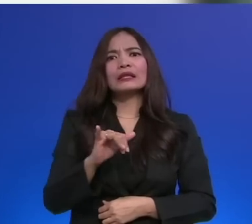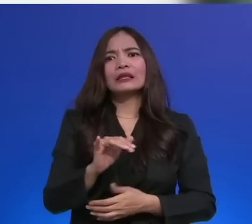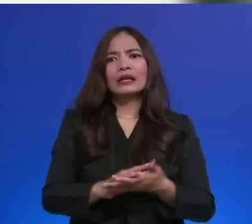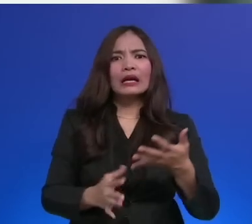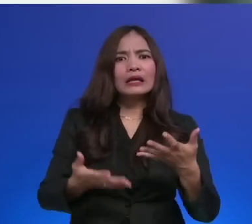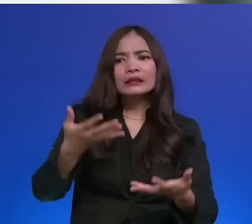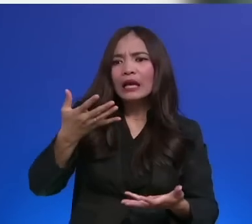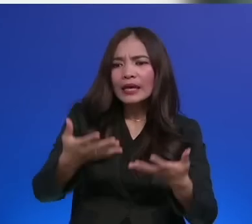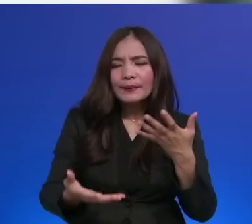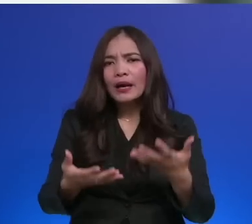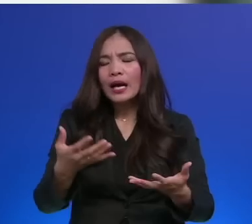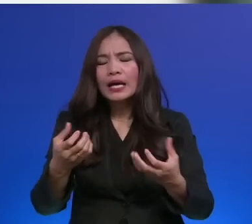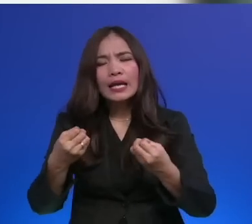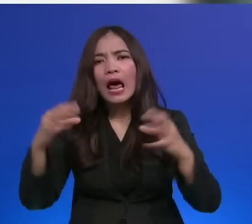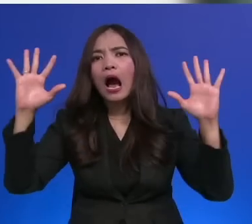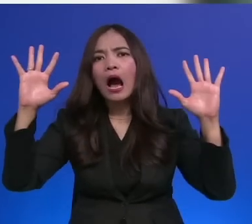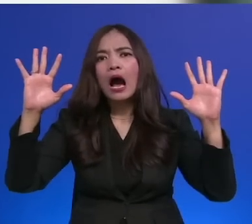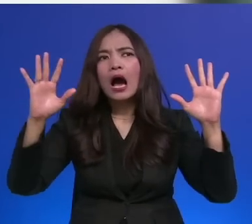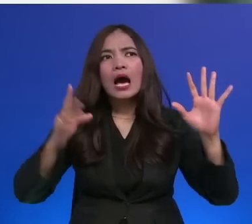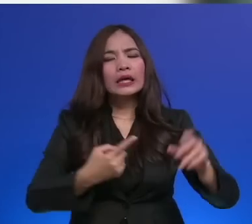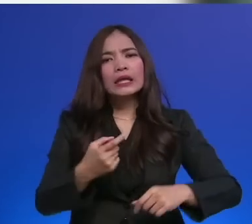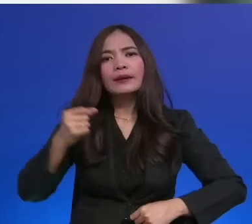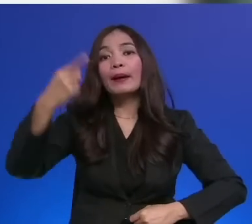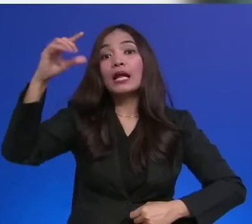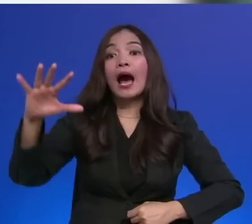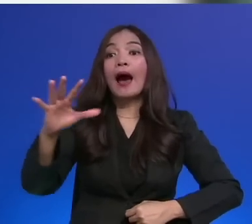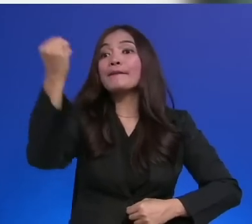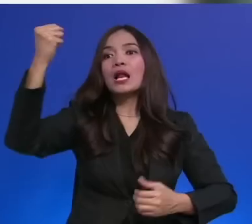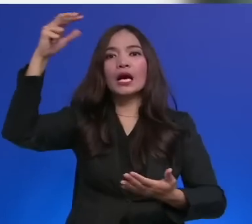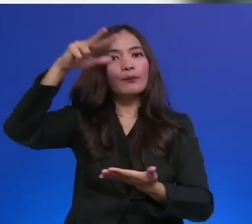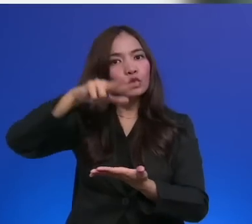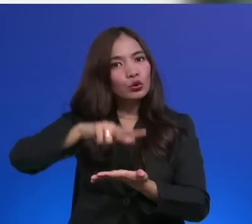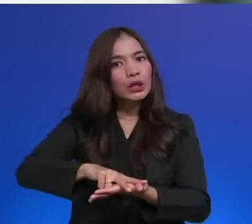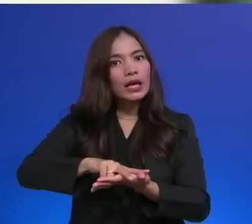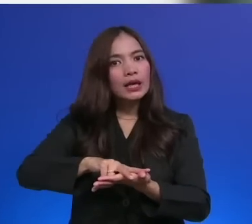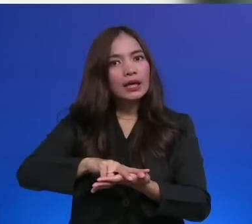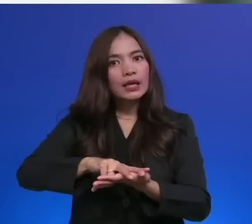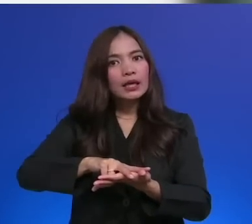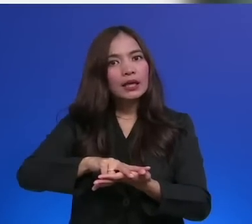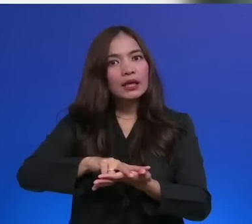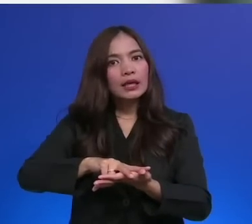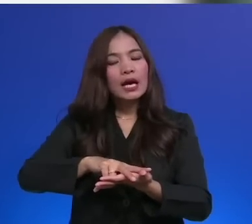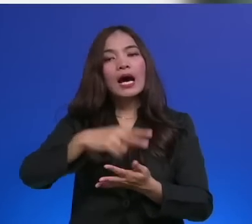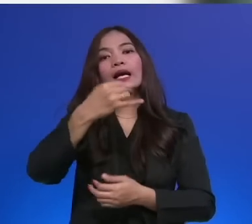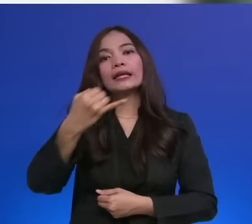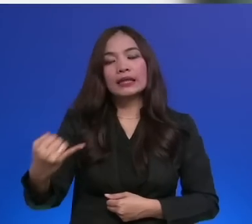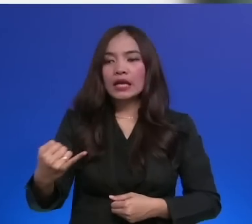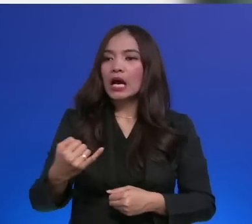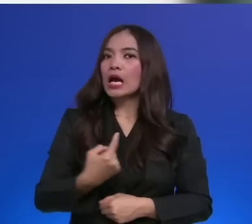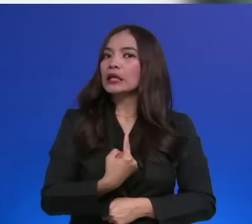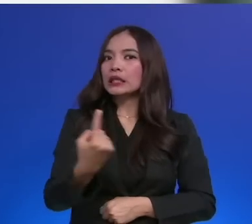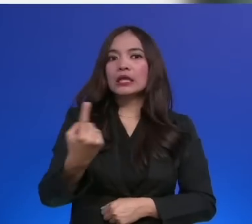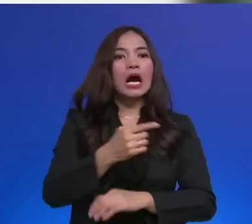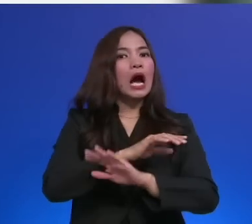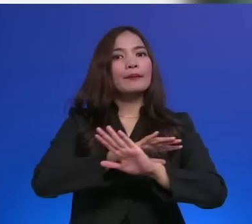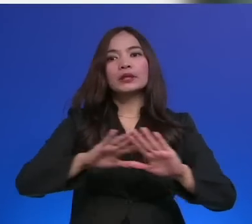keseimbangan, lalu kita cepat-cepat mengambil keputusan dan bertindak, kita tidak berani atau